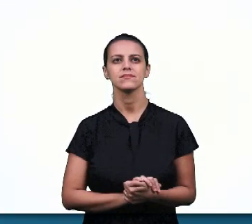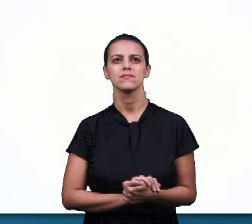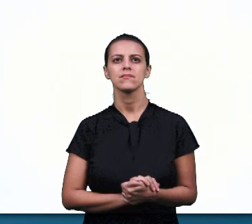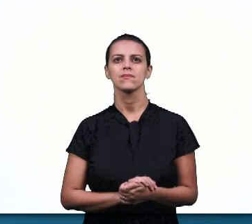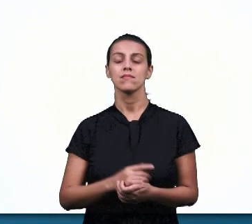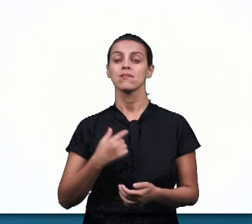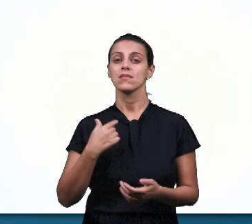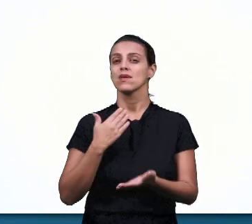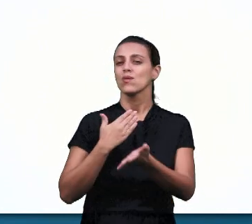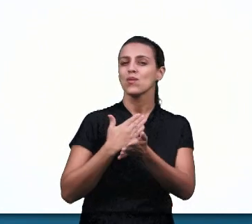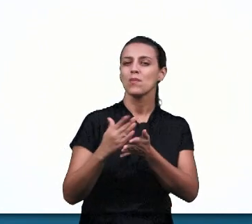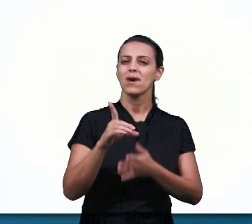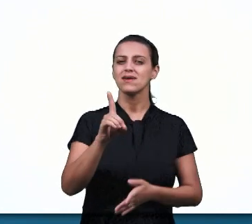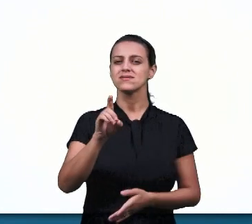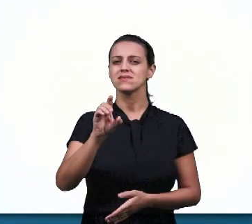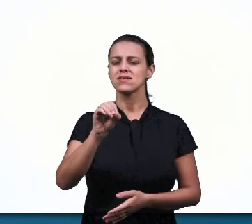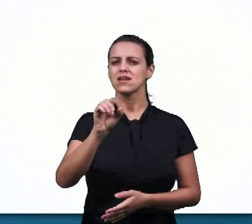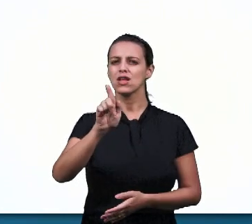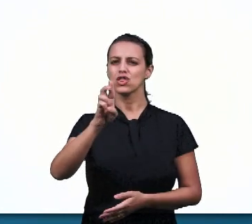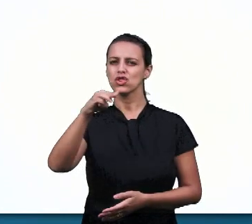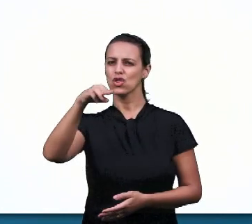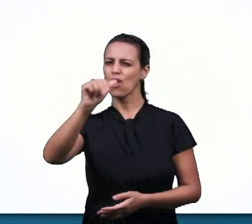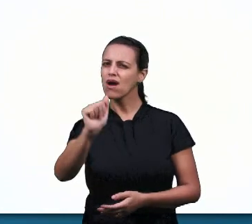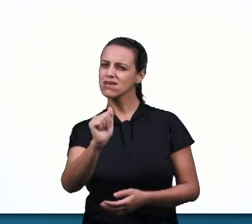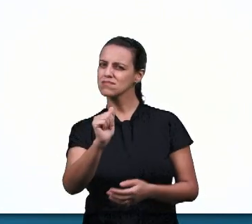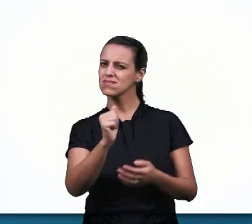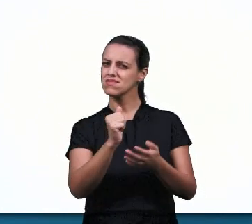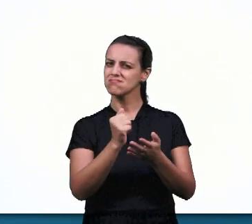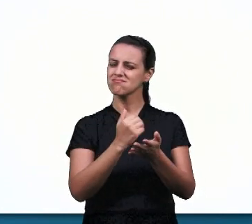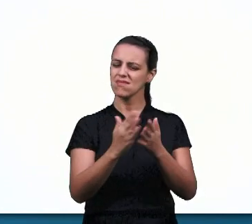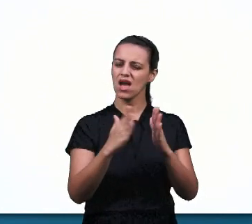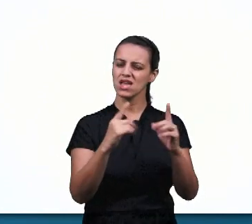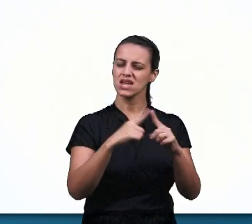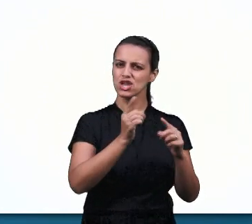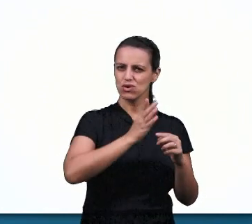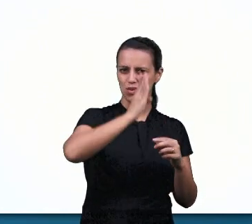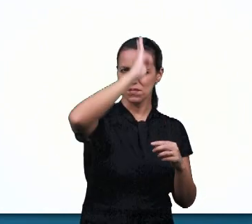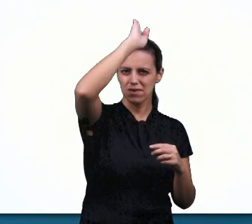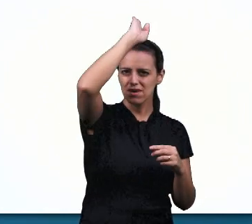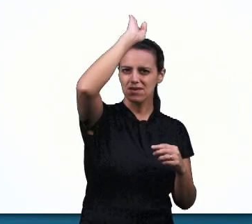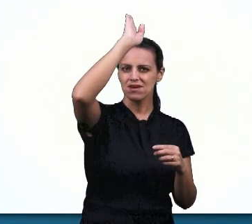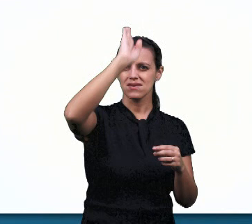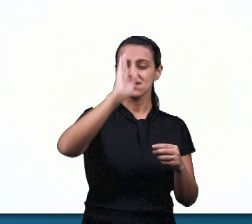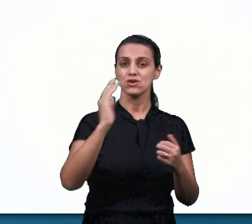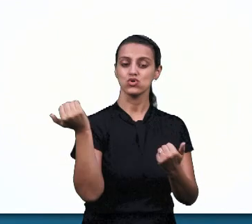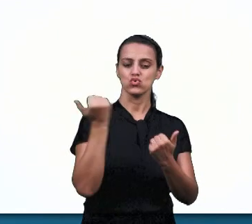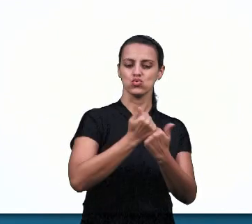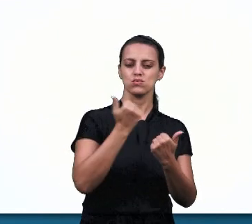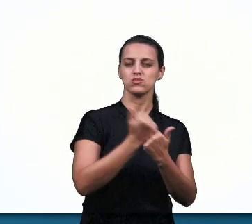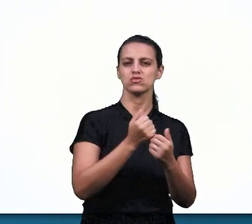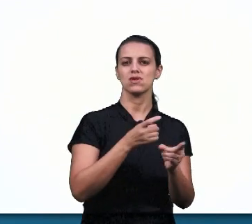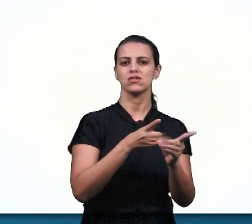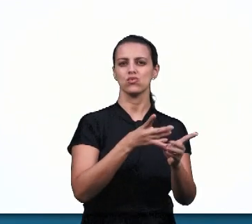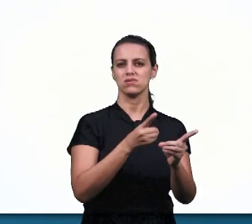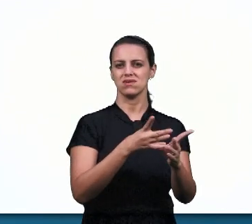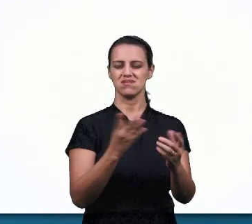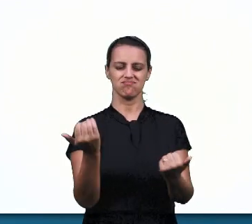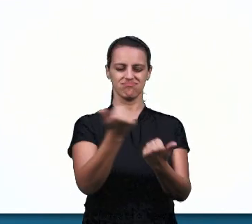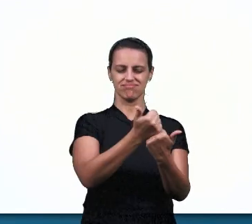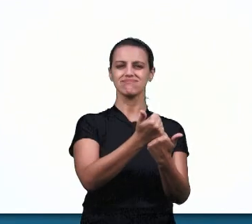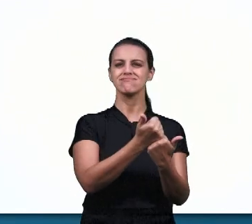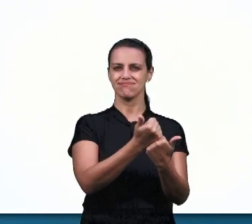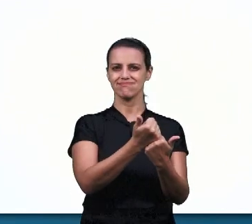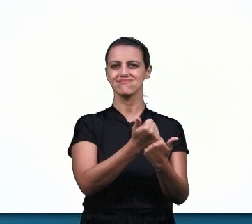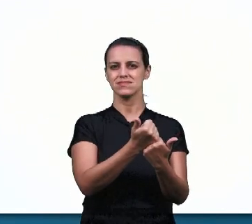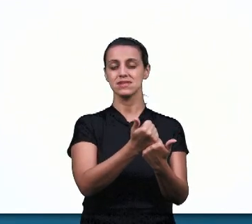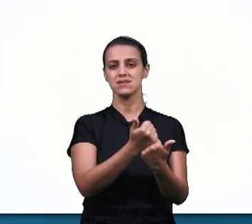l'entrée des dogmes placés par l'Église romaine en remplacement à la doctrine biblique de salut, quelles